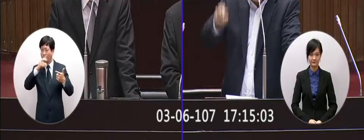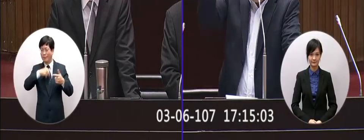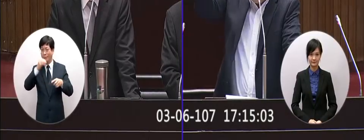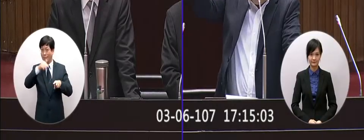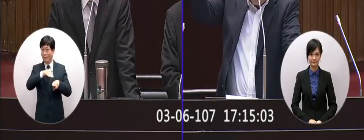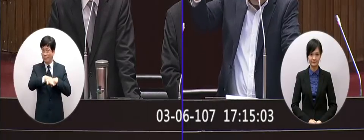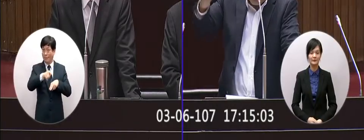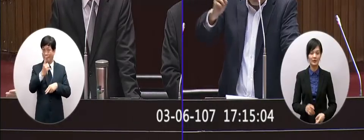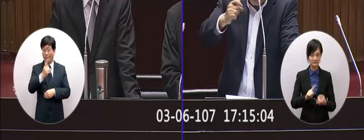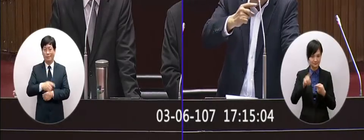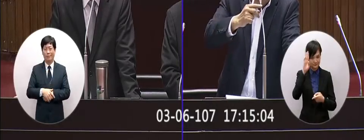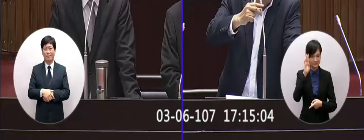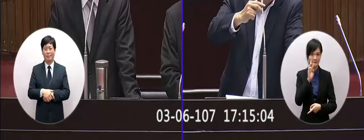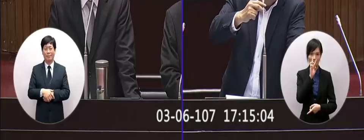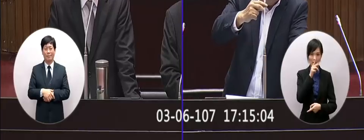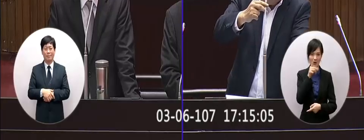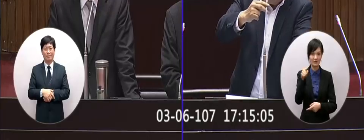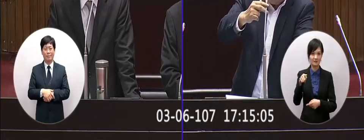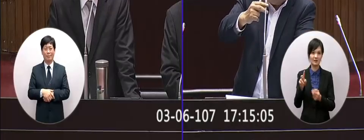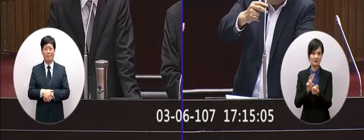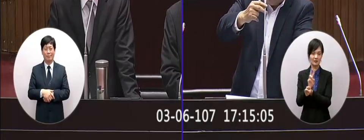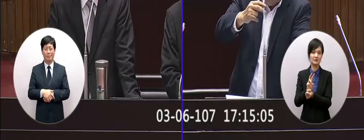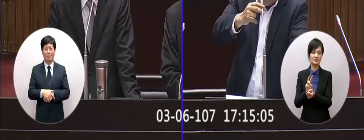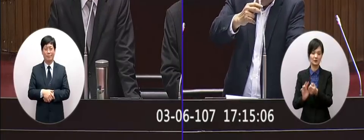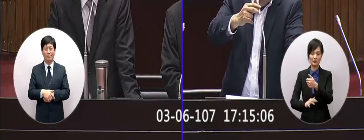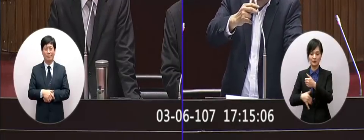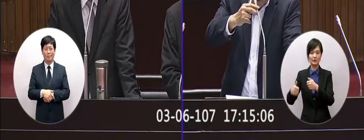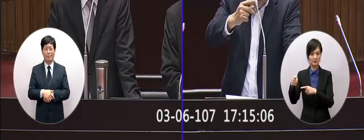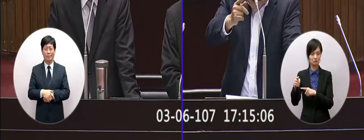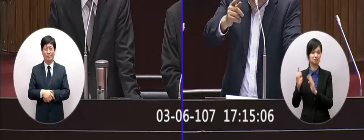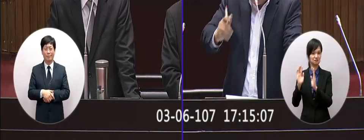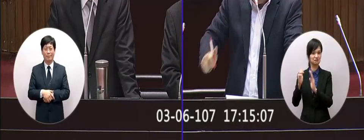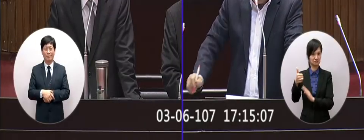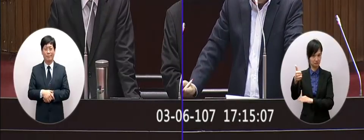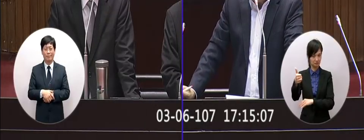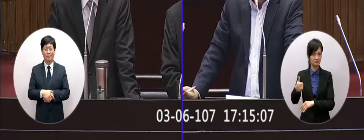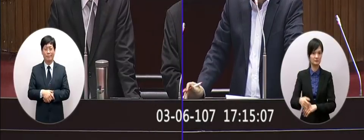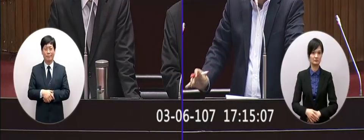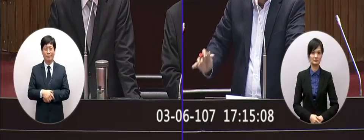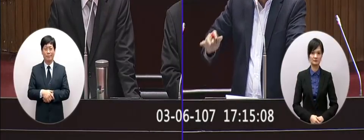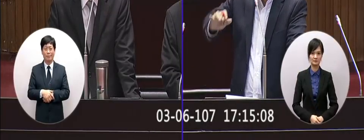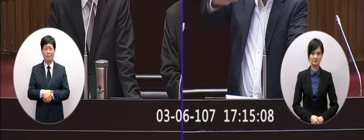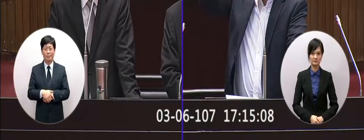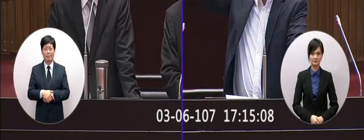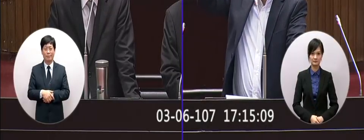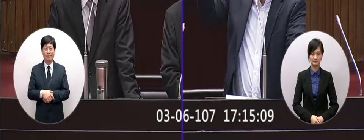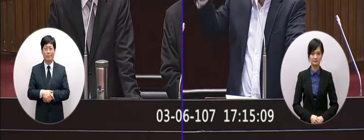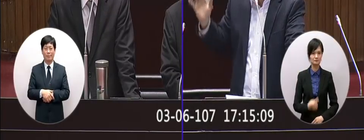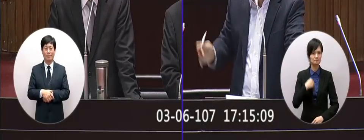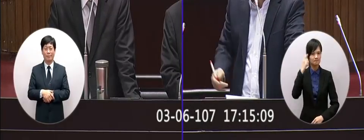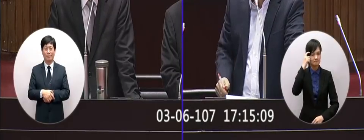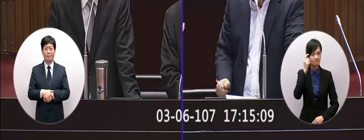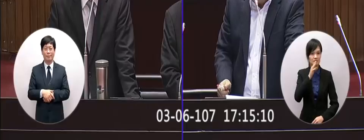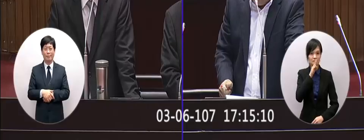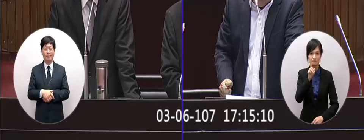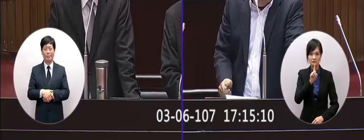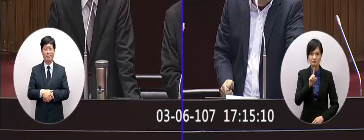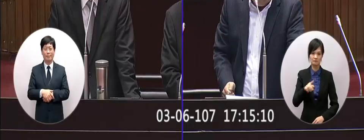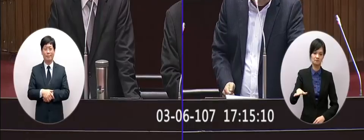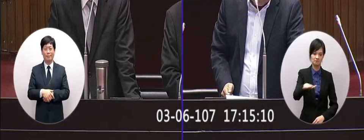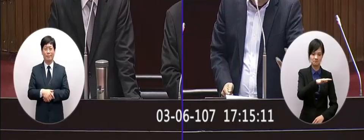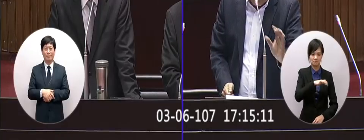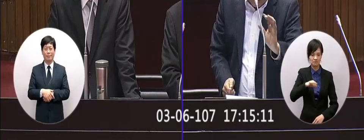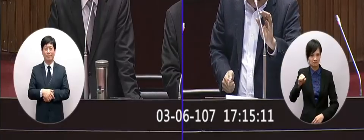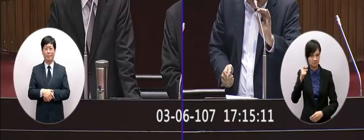难延。 安尼我更正，林伟做咪300，伊做正经的。我的意思就是说、啊、要全盘的去做一个考